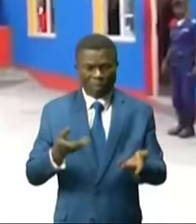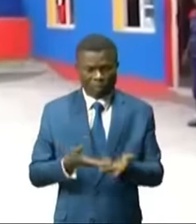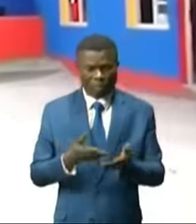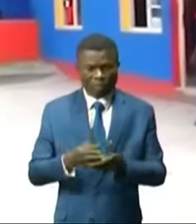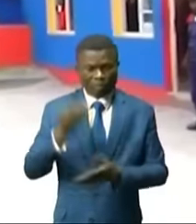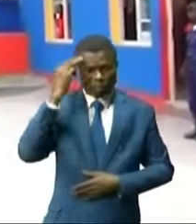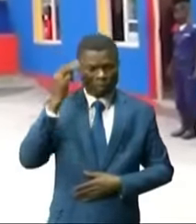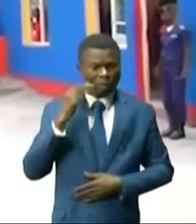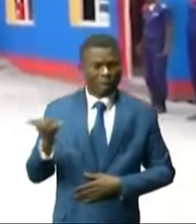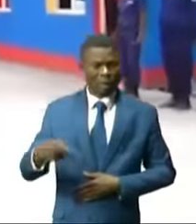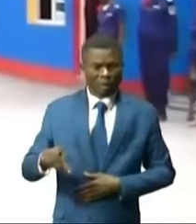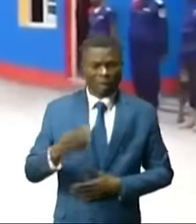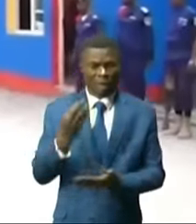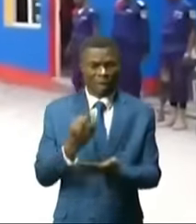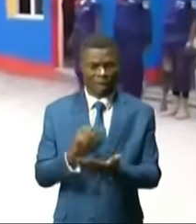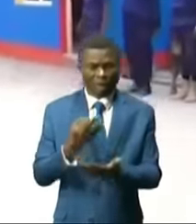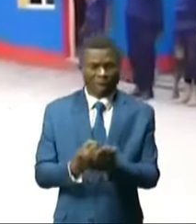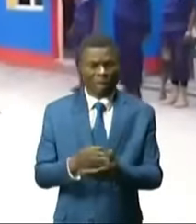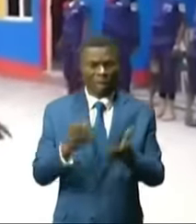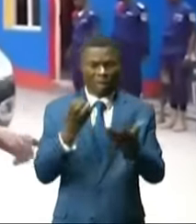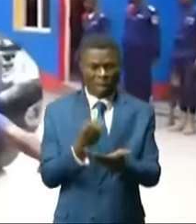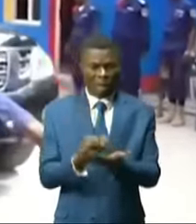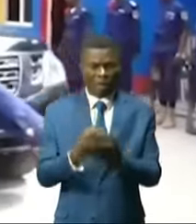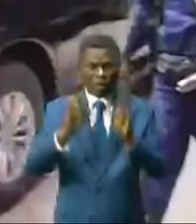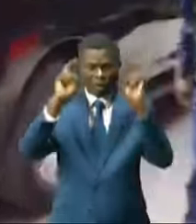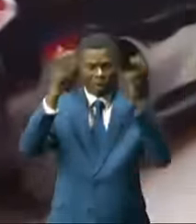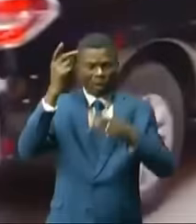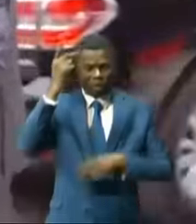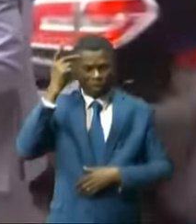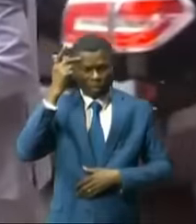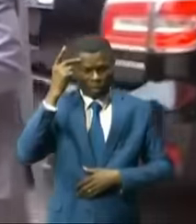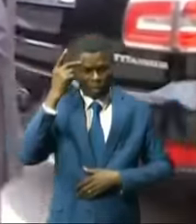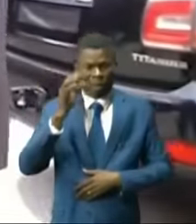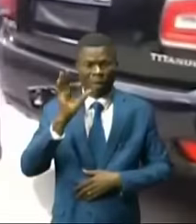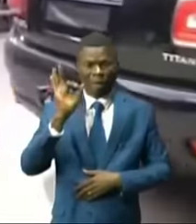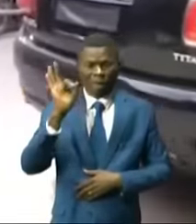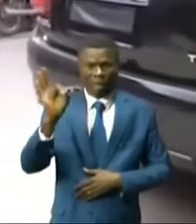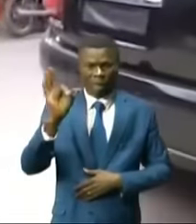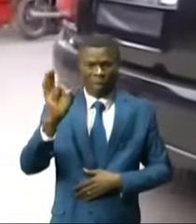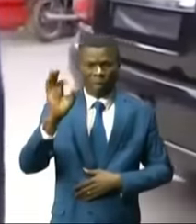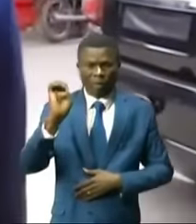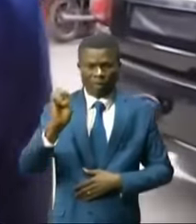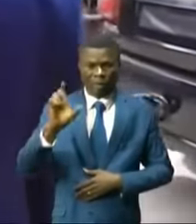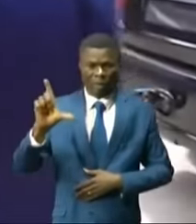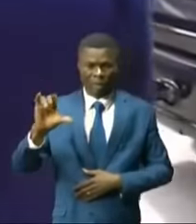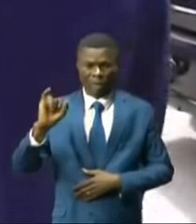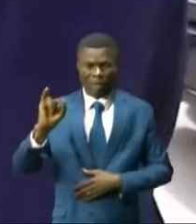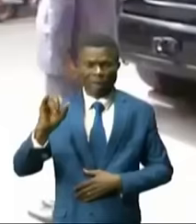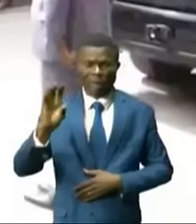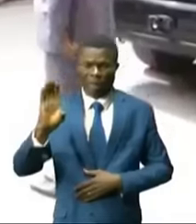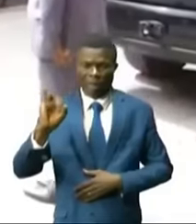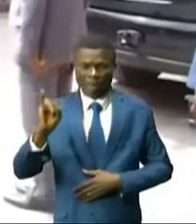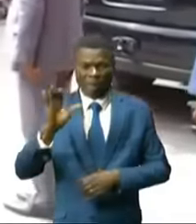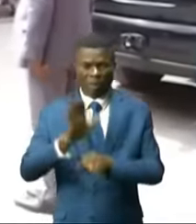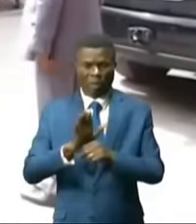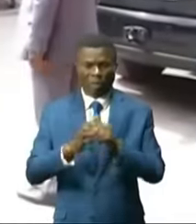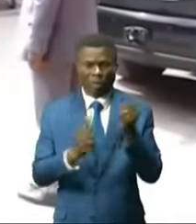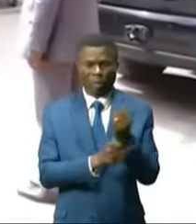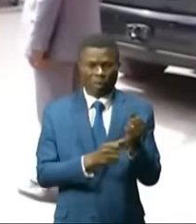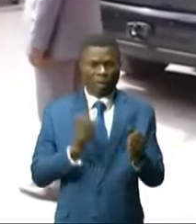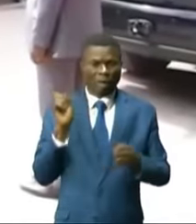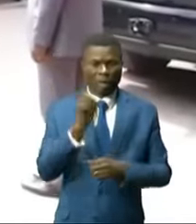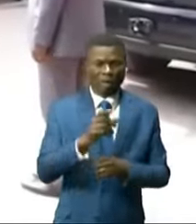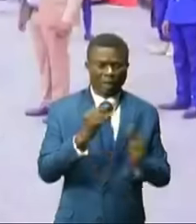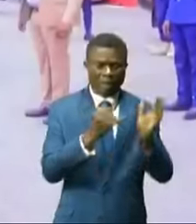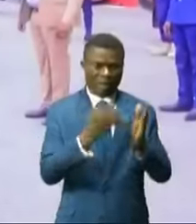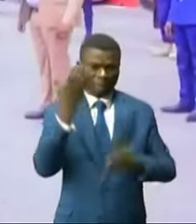Le ministre provincial des Finances et Économie de la ville-province Kinshasa, Félicien Koulou Tantoula, en tête de la délégation, s'est rendu le